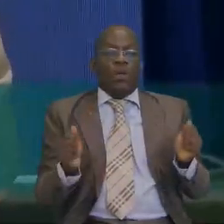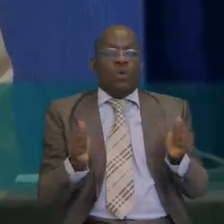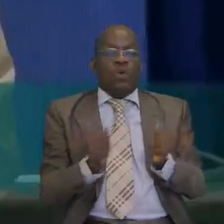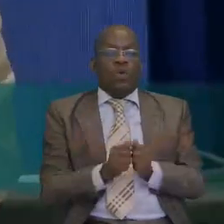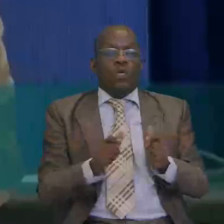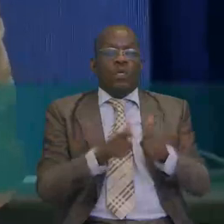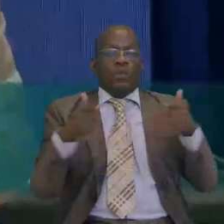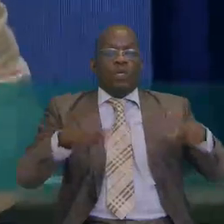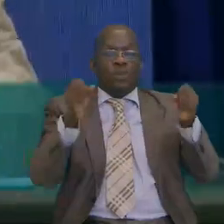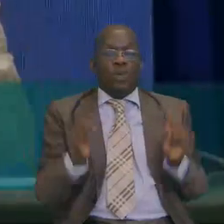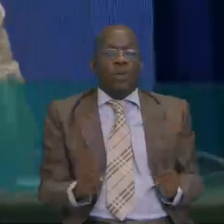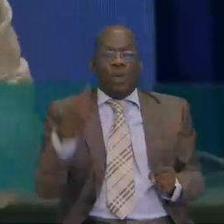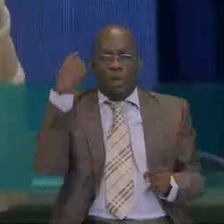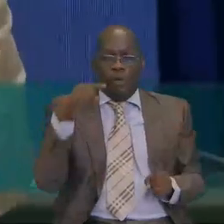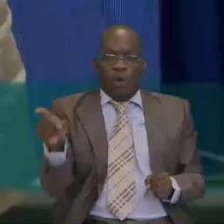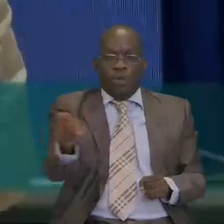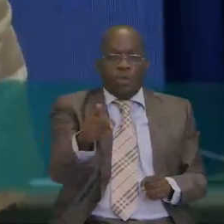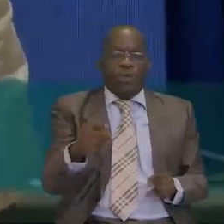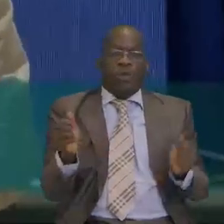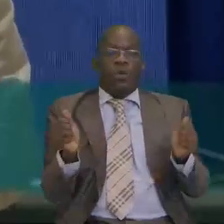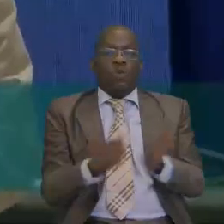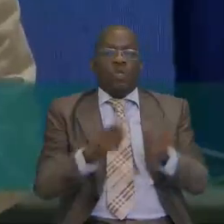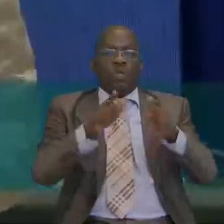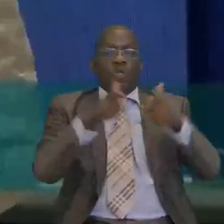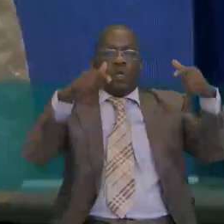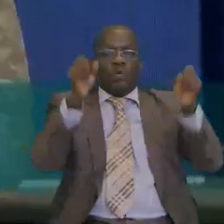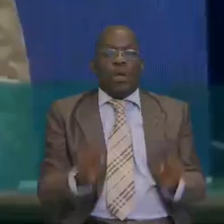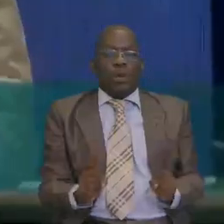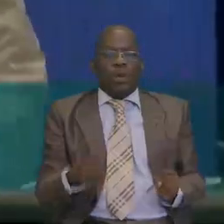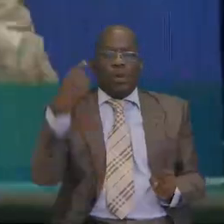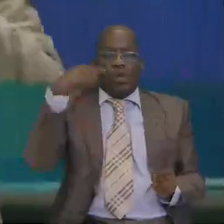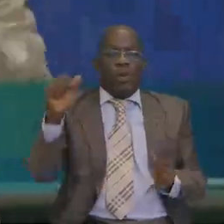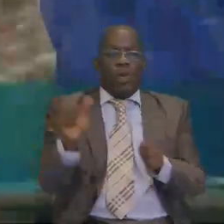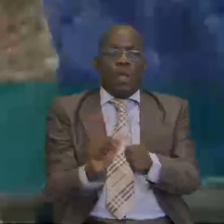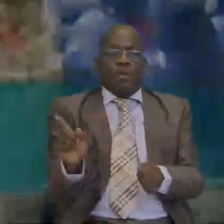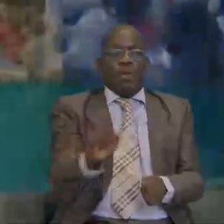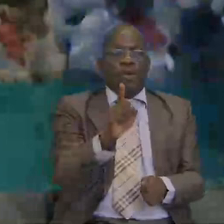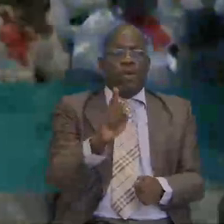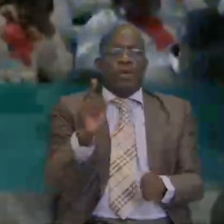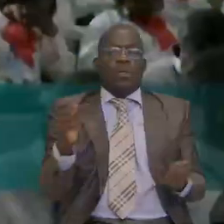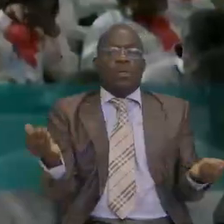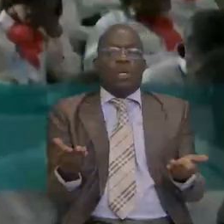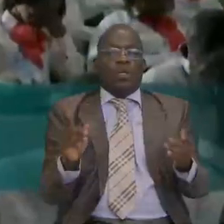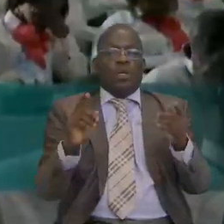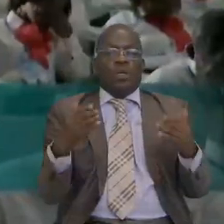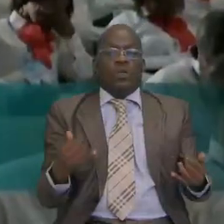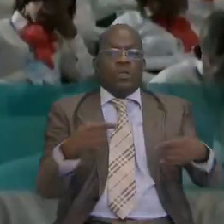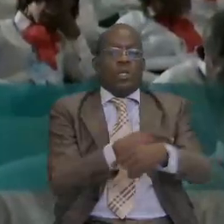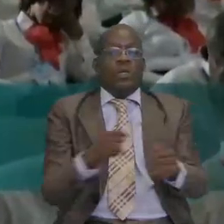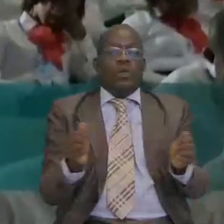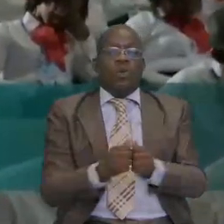force. Pour toi. Beaucoup de puissance. Pour chacun aujourd'hui, beaucoup de